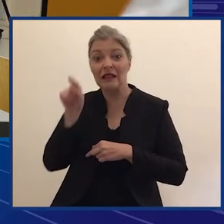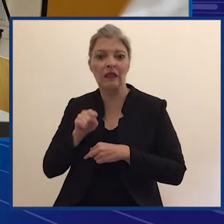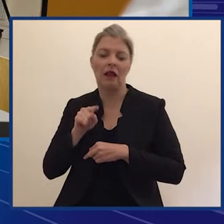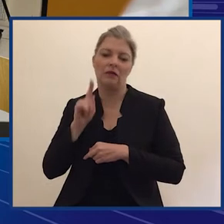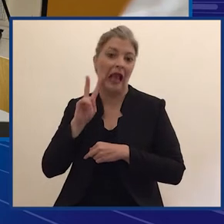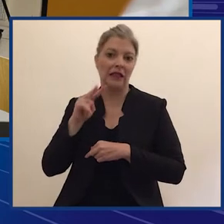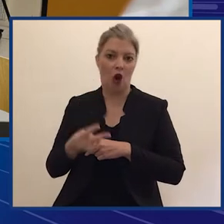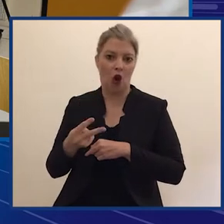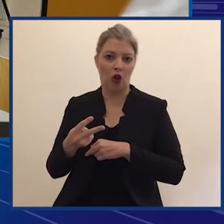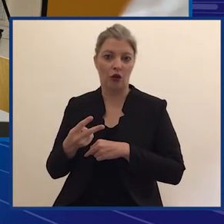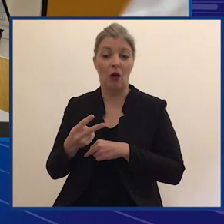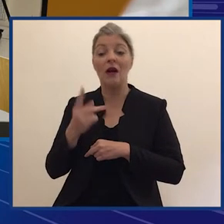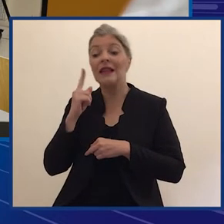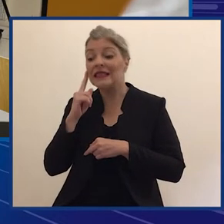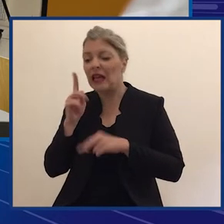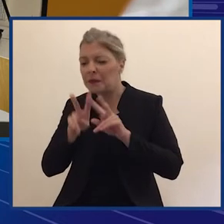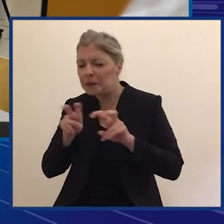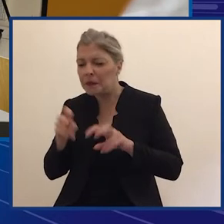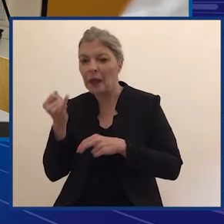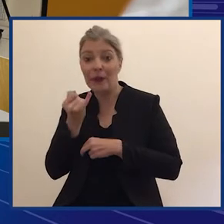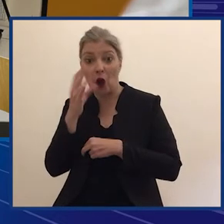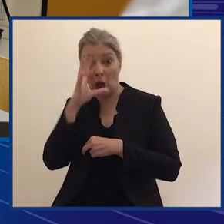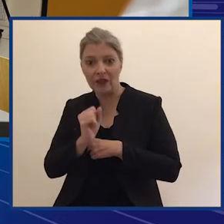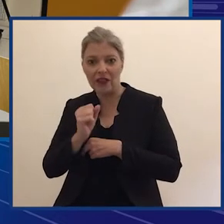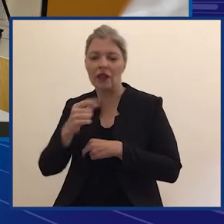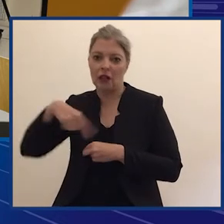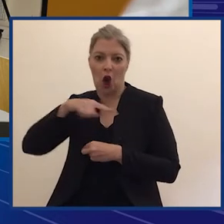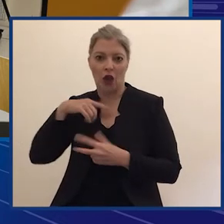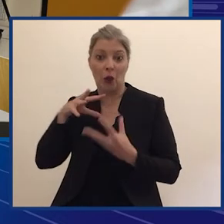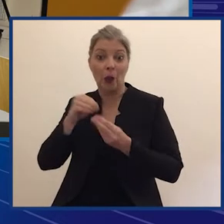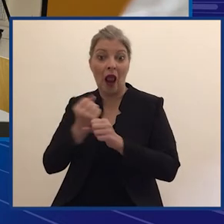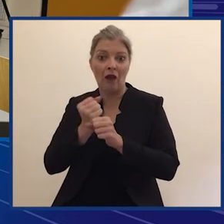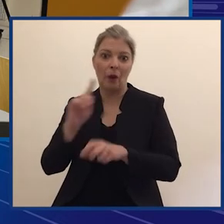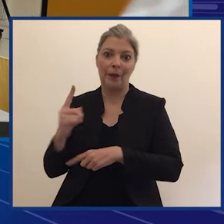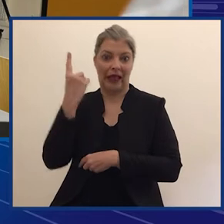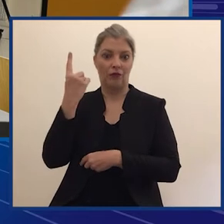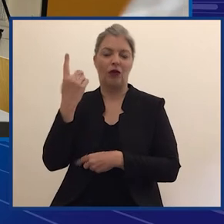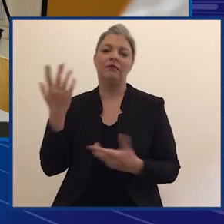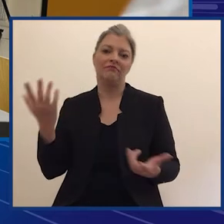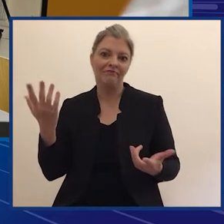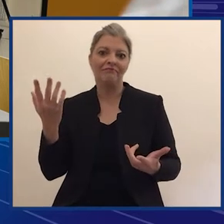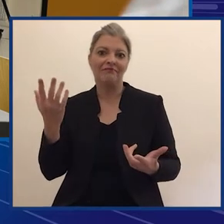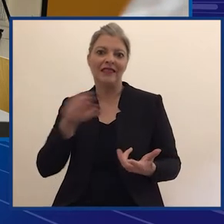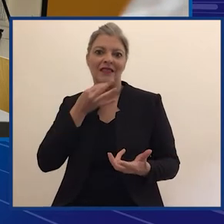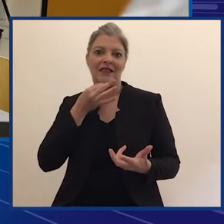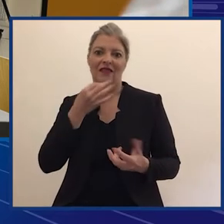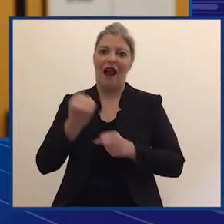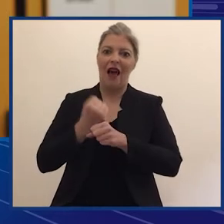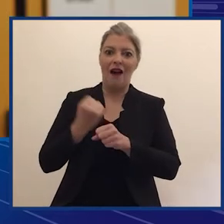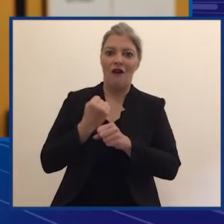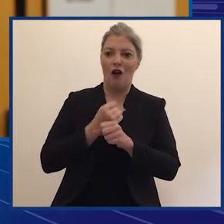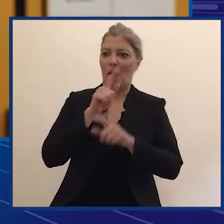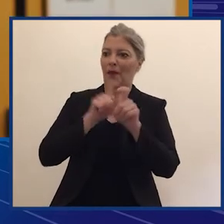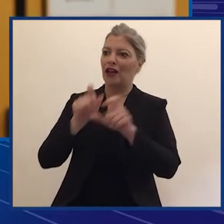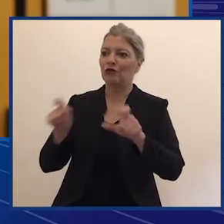università italiane e il primo se restringiamo il campo alle piccole università. Quindi capite che da qui il lavoro